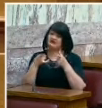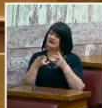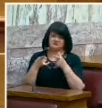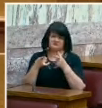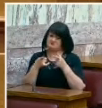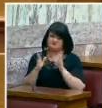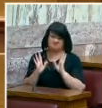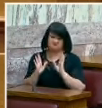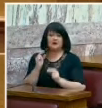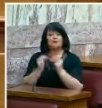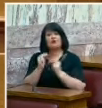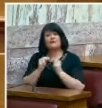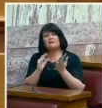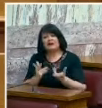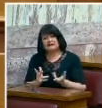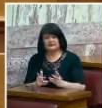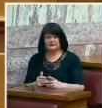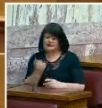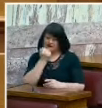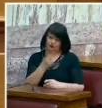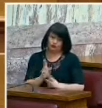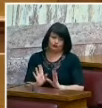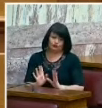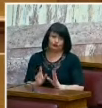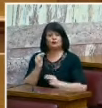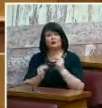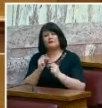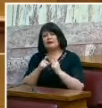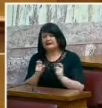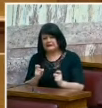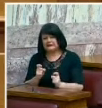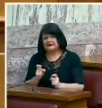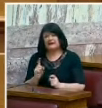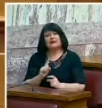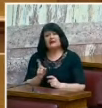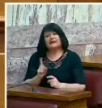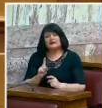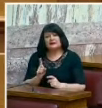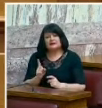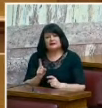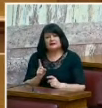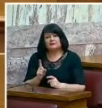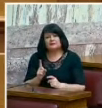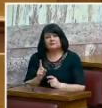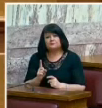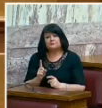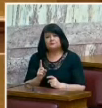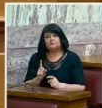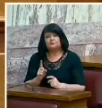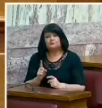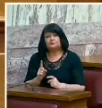πρόβλημα, ξέρετε, δεν είναι τόσο το γεγονός ότι μία